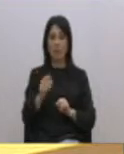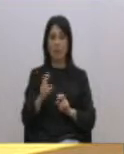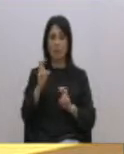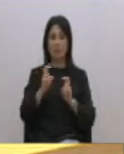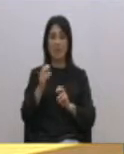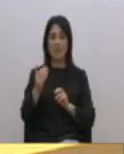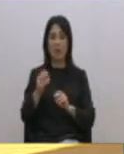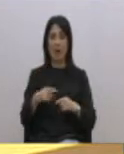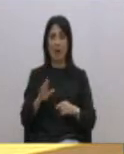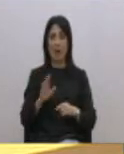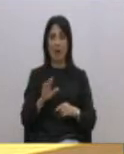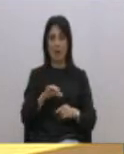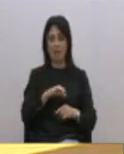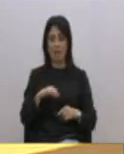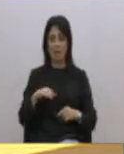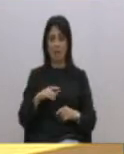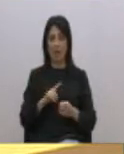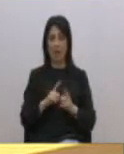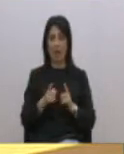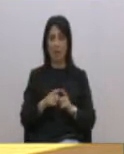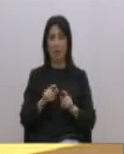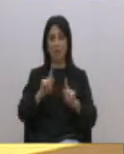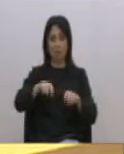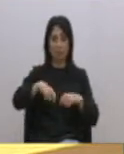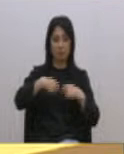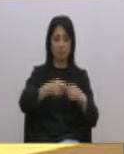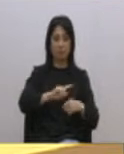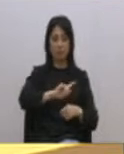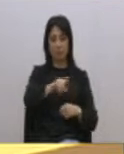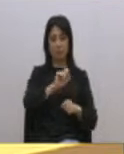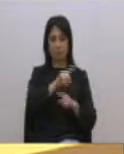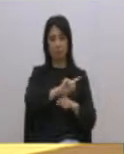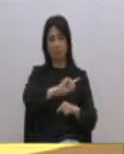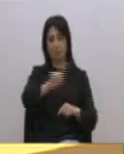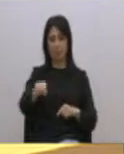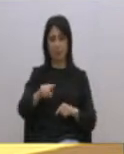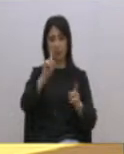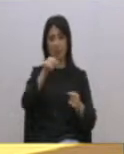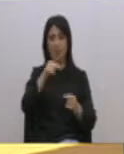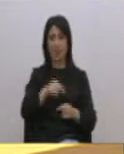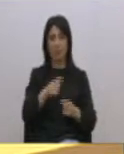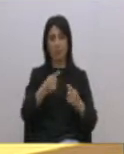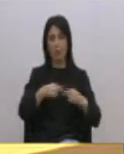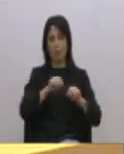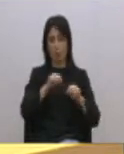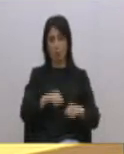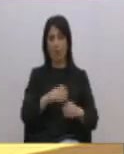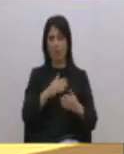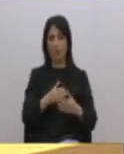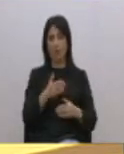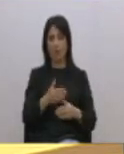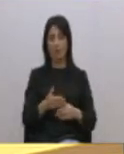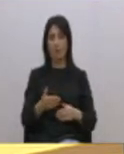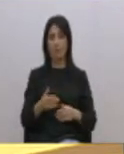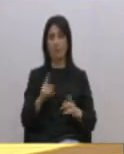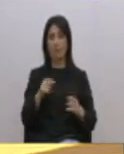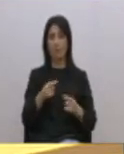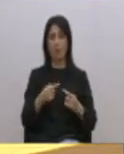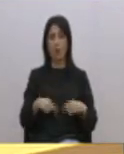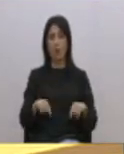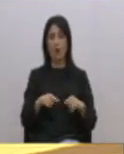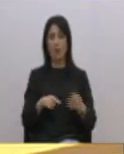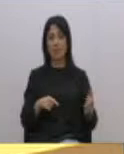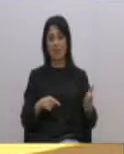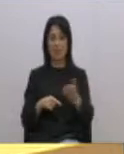წარმოებლების მონიტორინგი, არამედ დელეგირება გამოახდინოს შესაბამის ორგანოებზე და შესაბამის